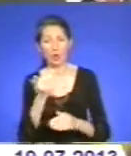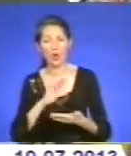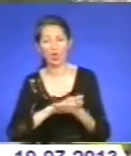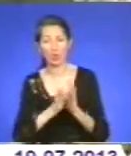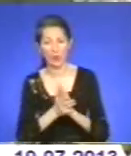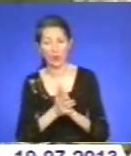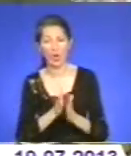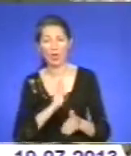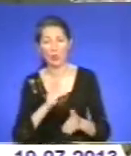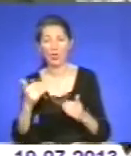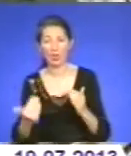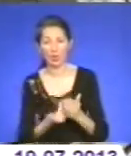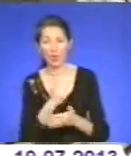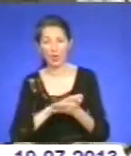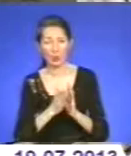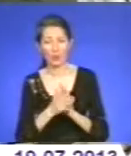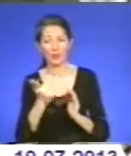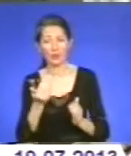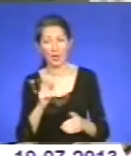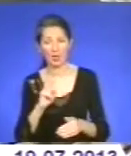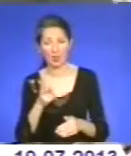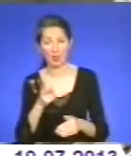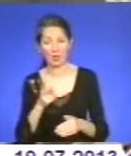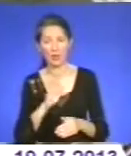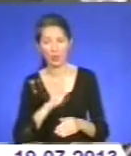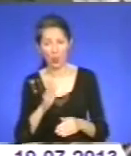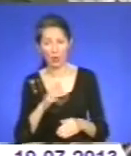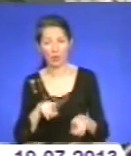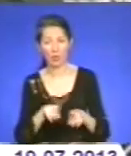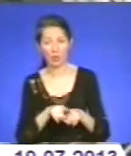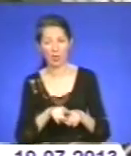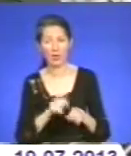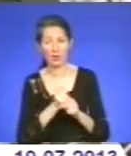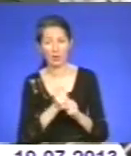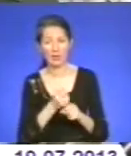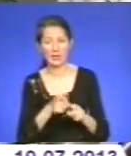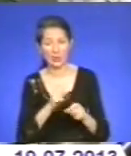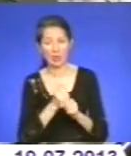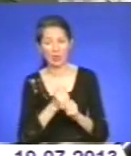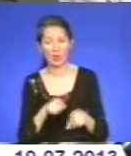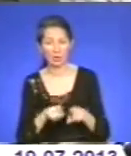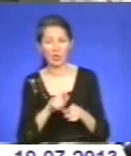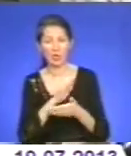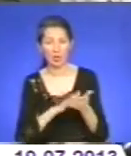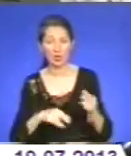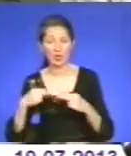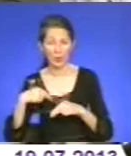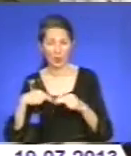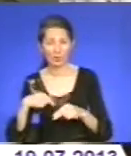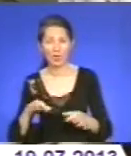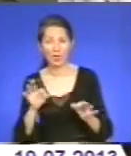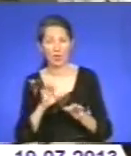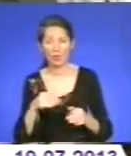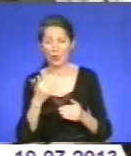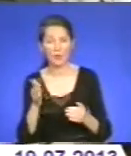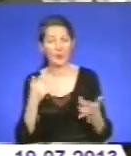скажімо, буде новий договір, тобто ви як були мисливцями і працювали на тій роботі, так і далі працюєте. Ніяка нічого у